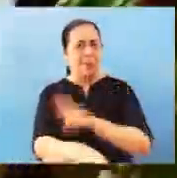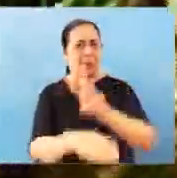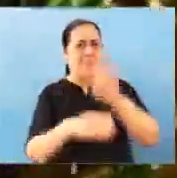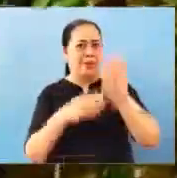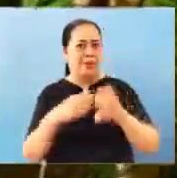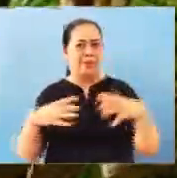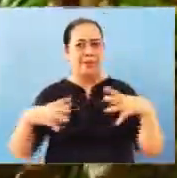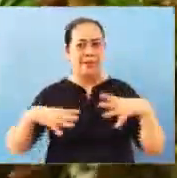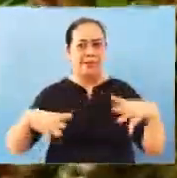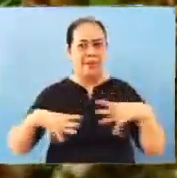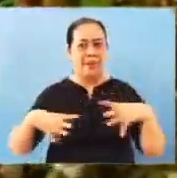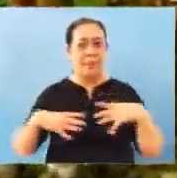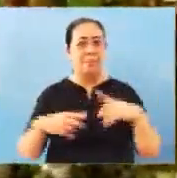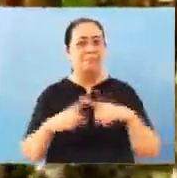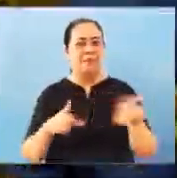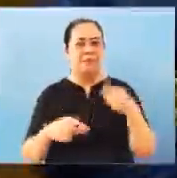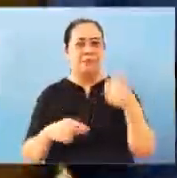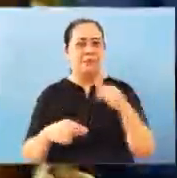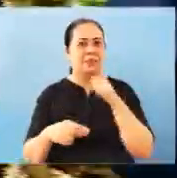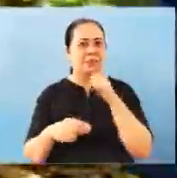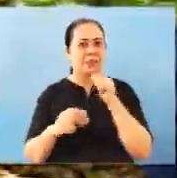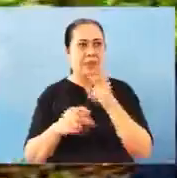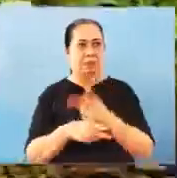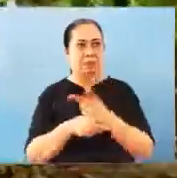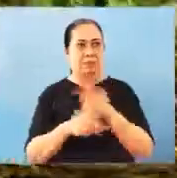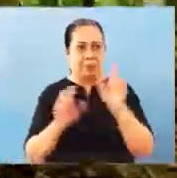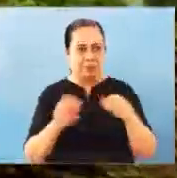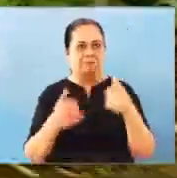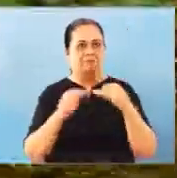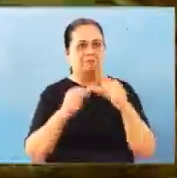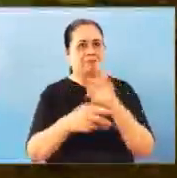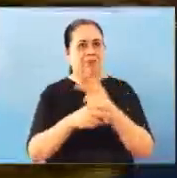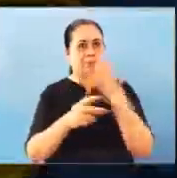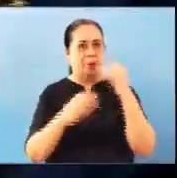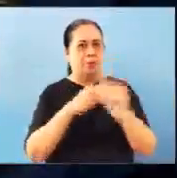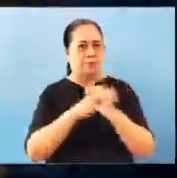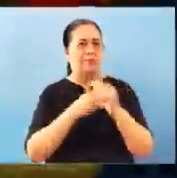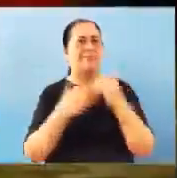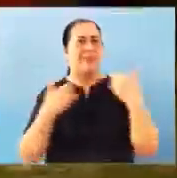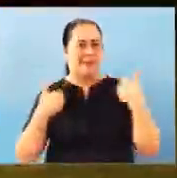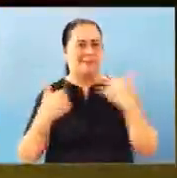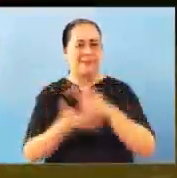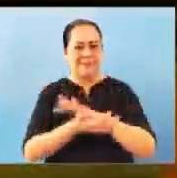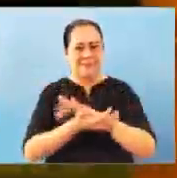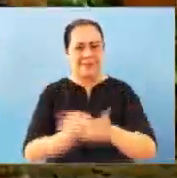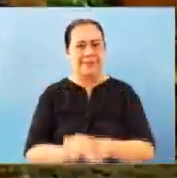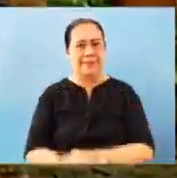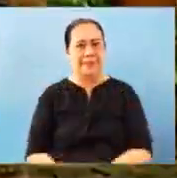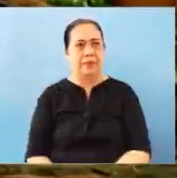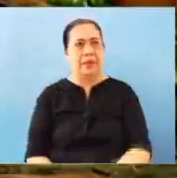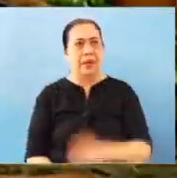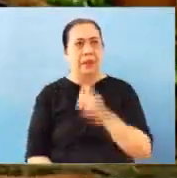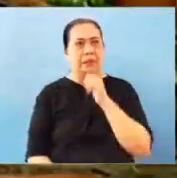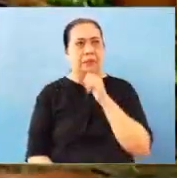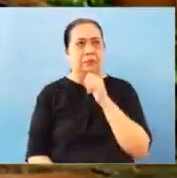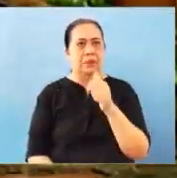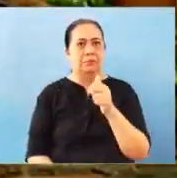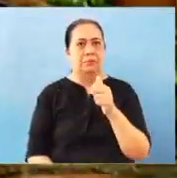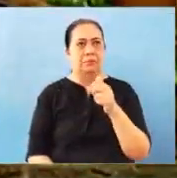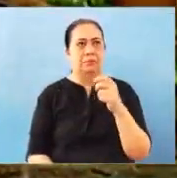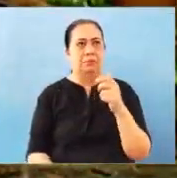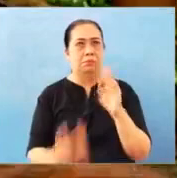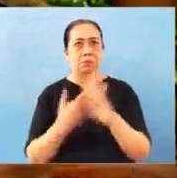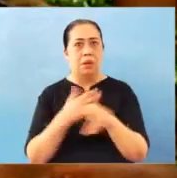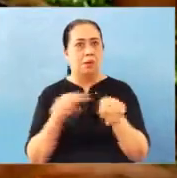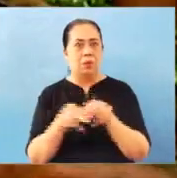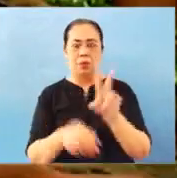Pero di pa rin daw sila magpapakampante dahil sa banta ng COVID-19. Not that parang back to normal. Partial